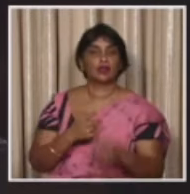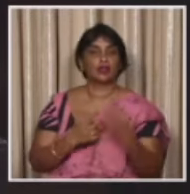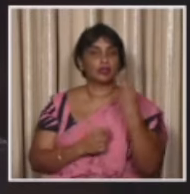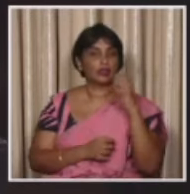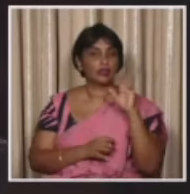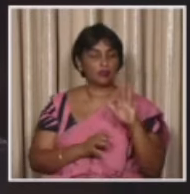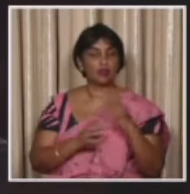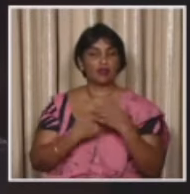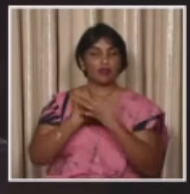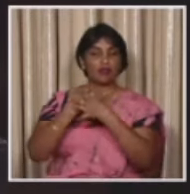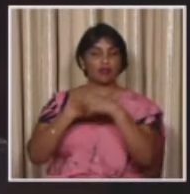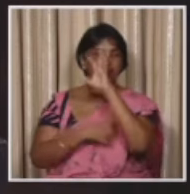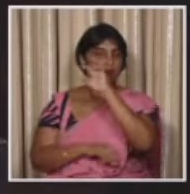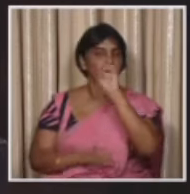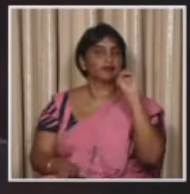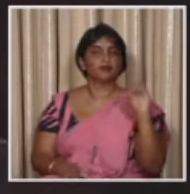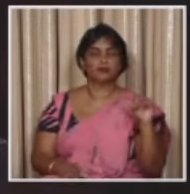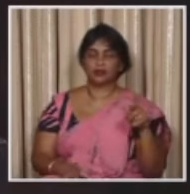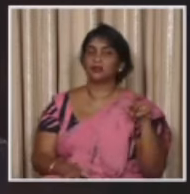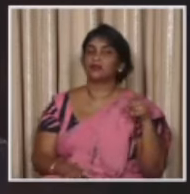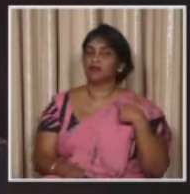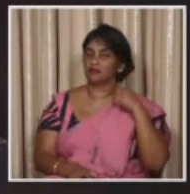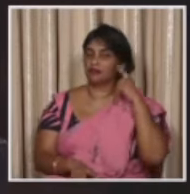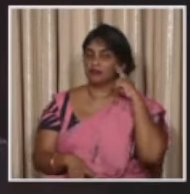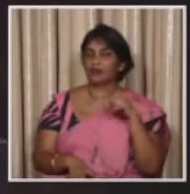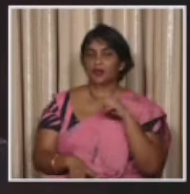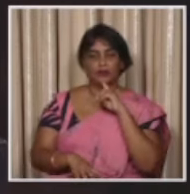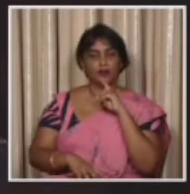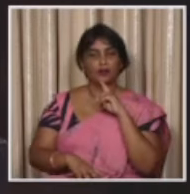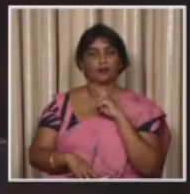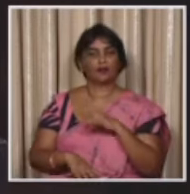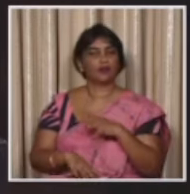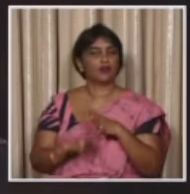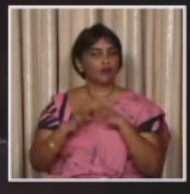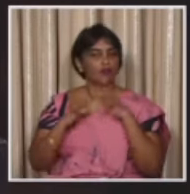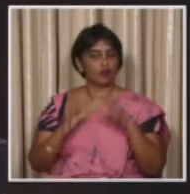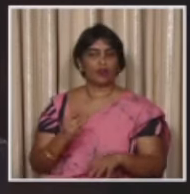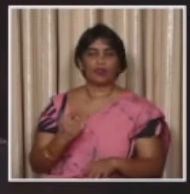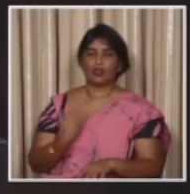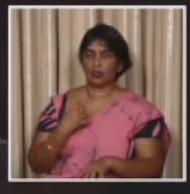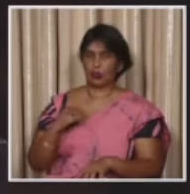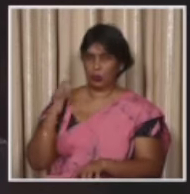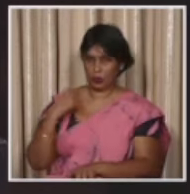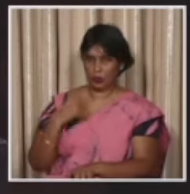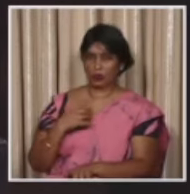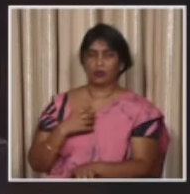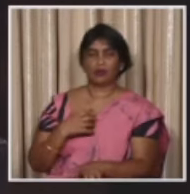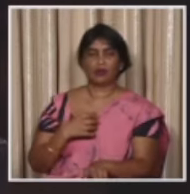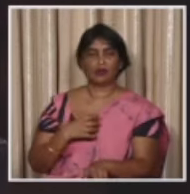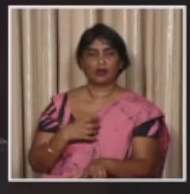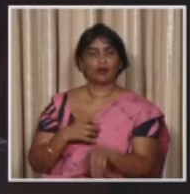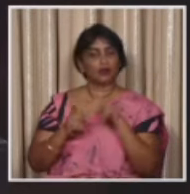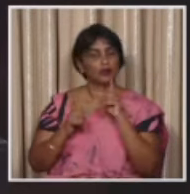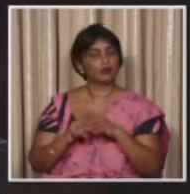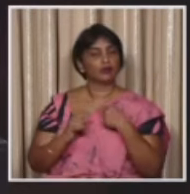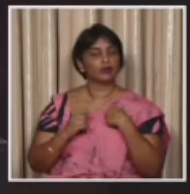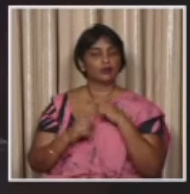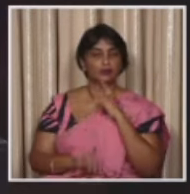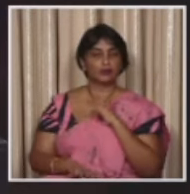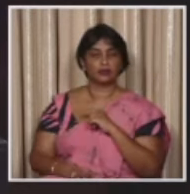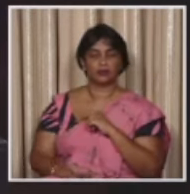පේස්ට් කරලා දාලා තියෙනවා. මං හිතනවා ඒකත් ඇත්ත වශයෙන්ම බරපතල දුර්වලතාවයක්. ඒ වගේම අපි යෝජනා කරනවා